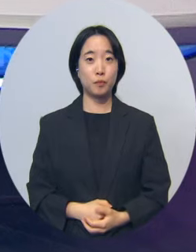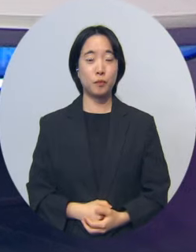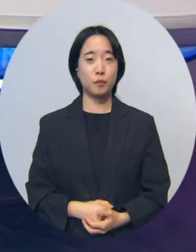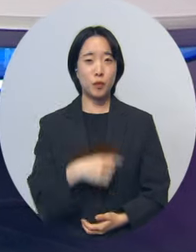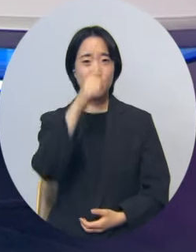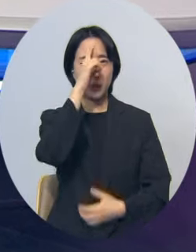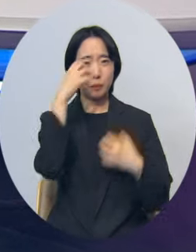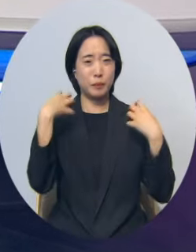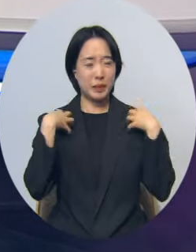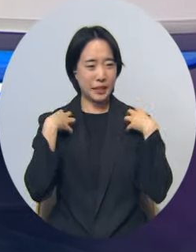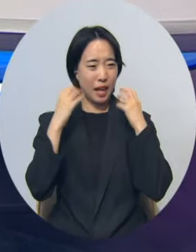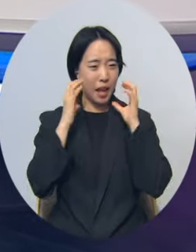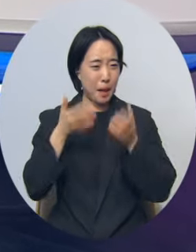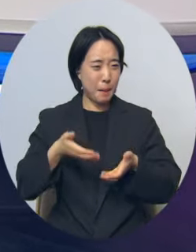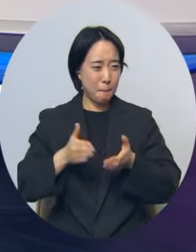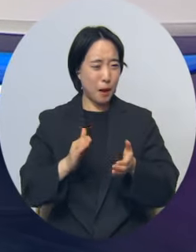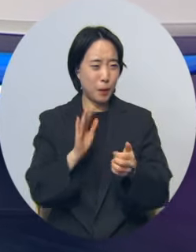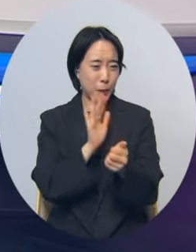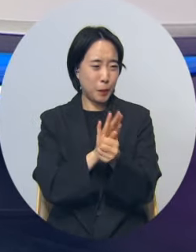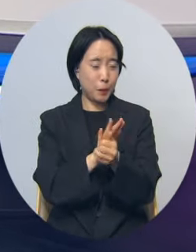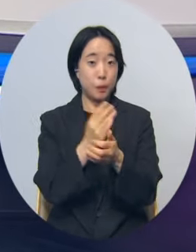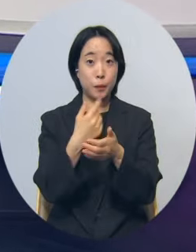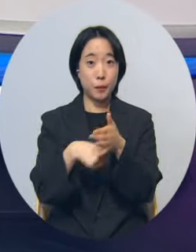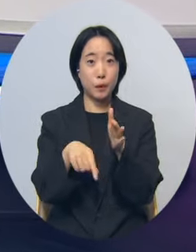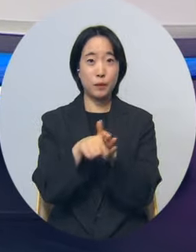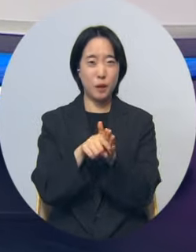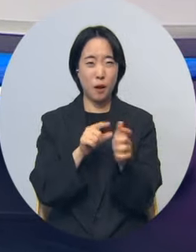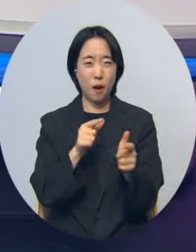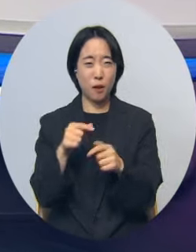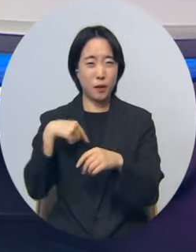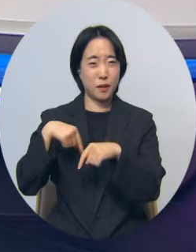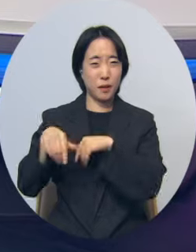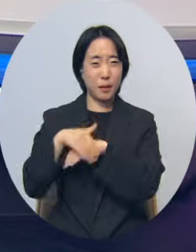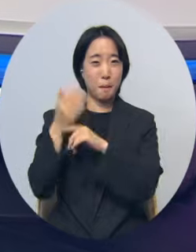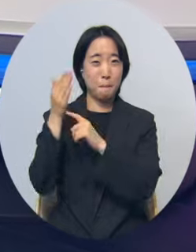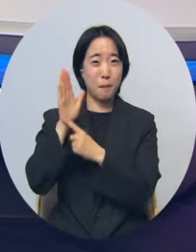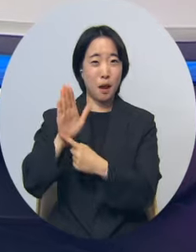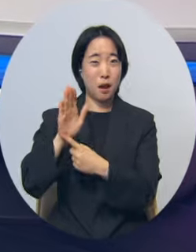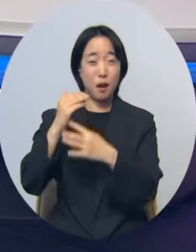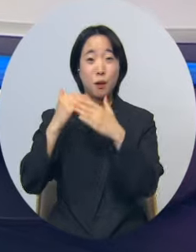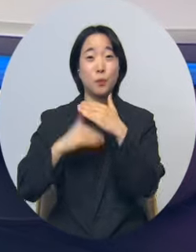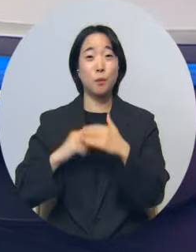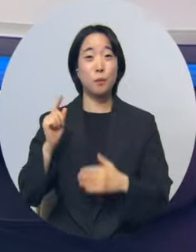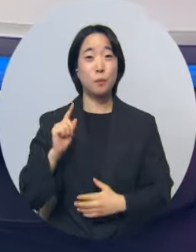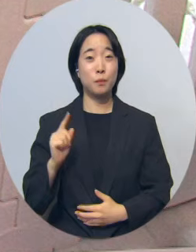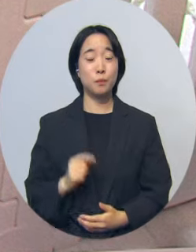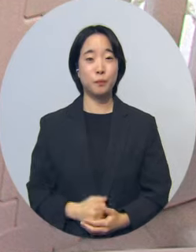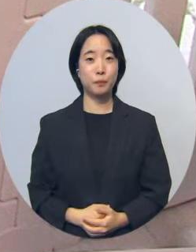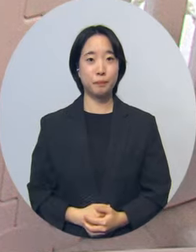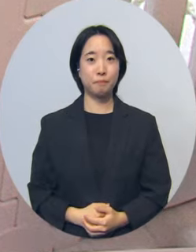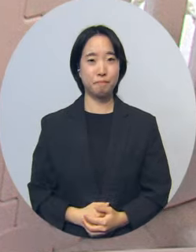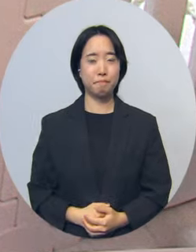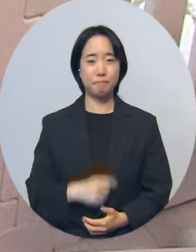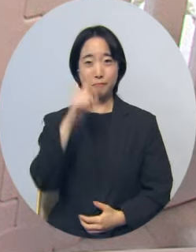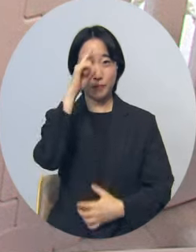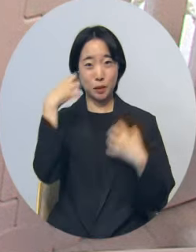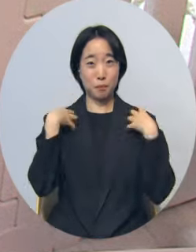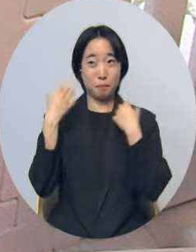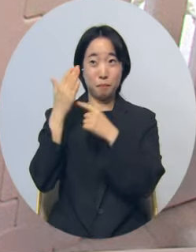위해서 일가정 양립에 집중 투자하겠다 이렇게 밝혔는데 어떤 내용들입니까? 네, 우선 정부는